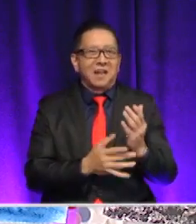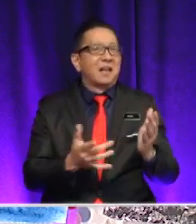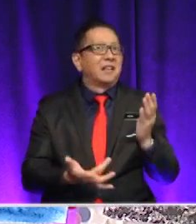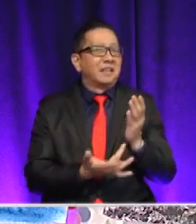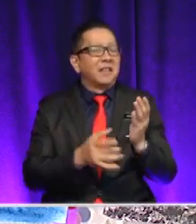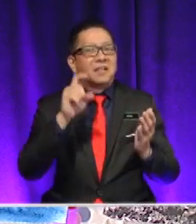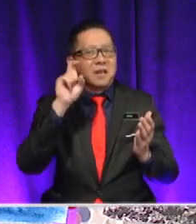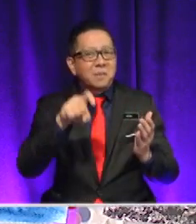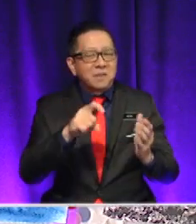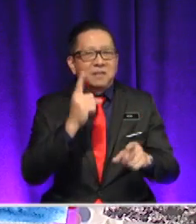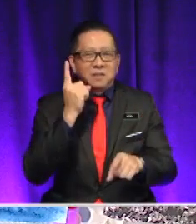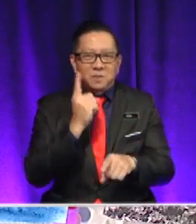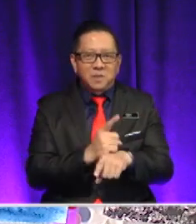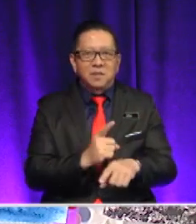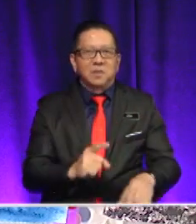mesti betul